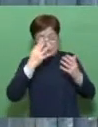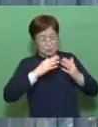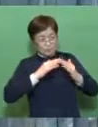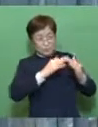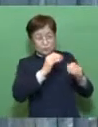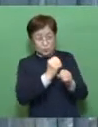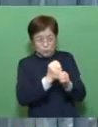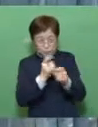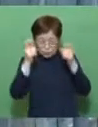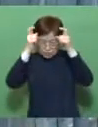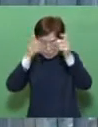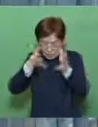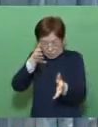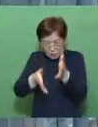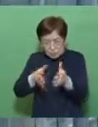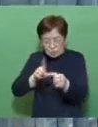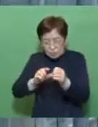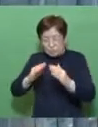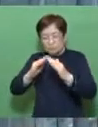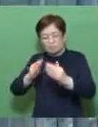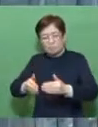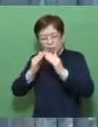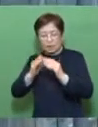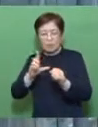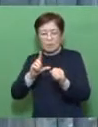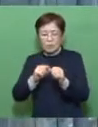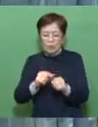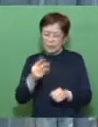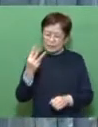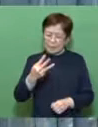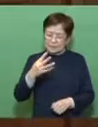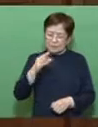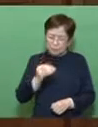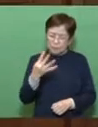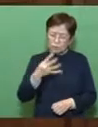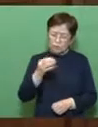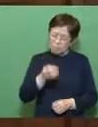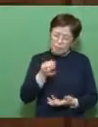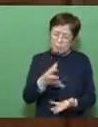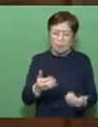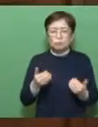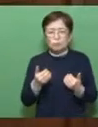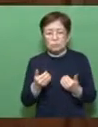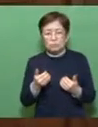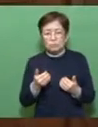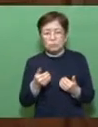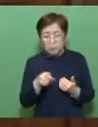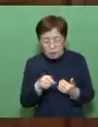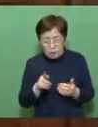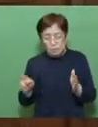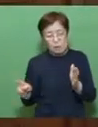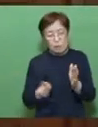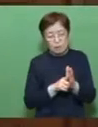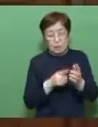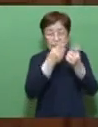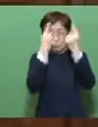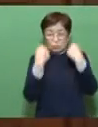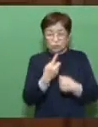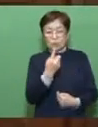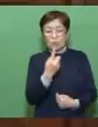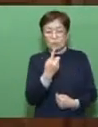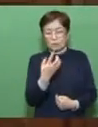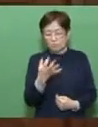入れますと数千万円かかるんですねうんうんでこれをですね今までは借金で整備してたはいそうすとね